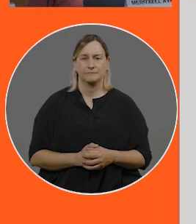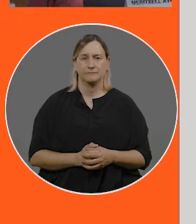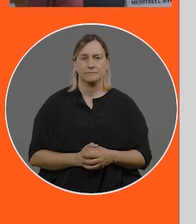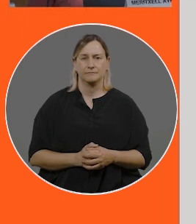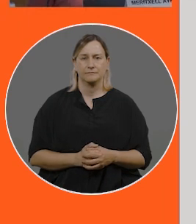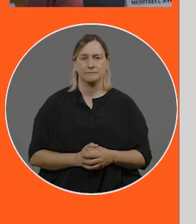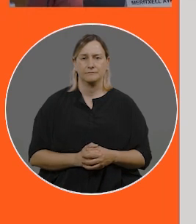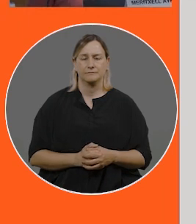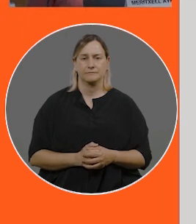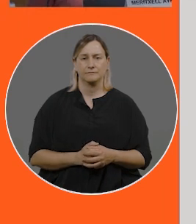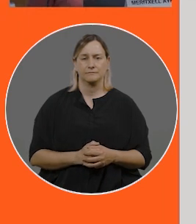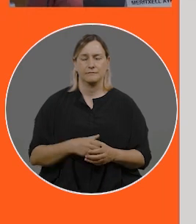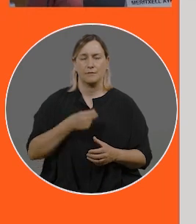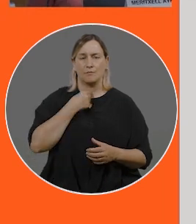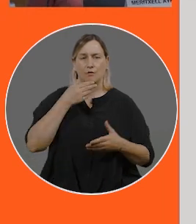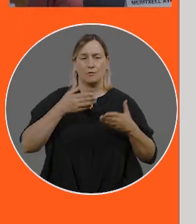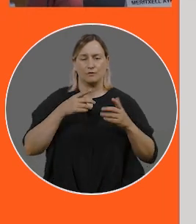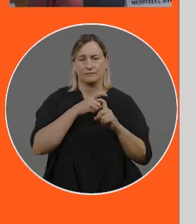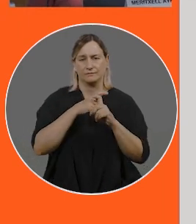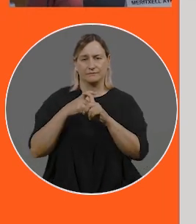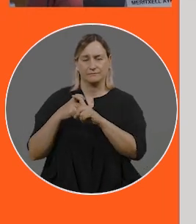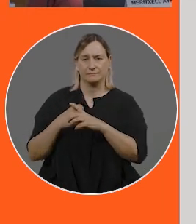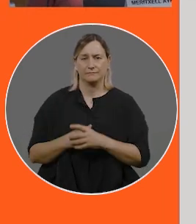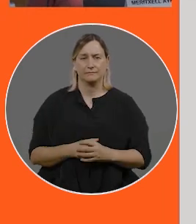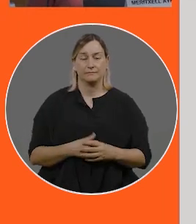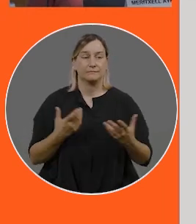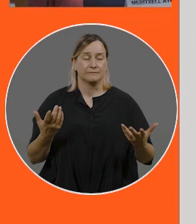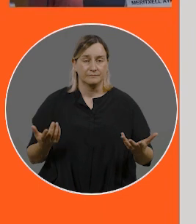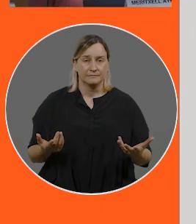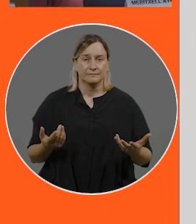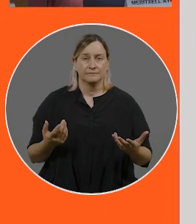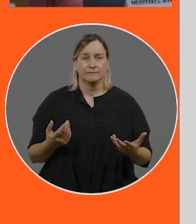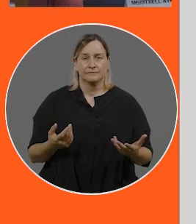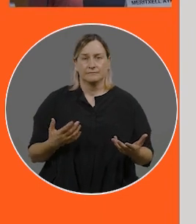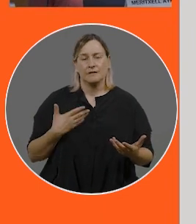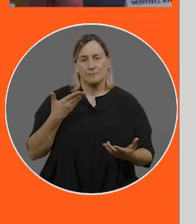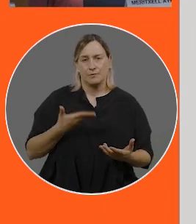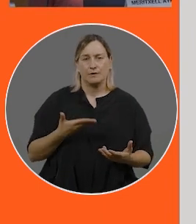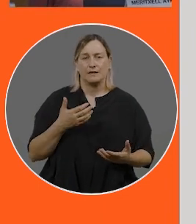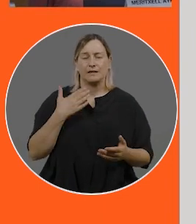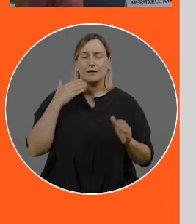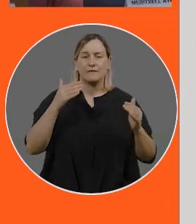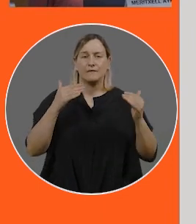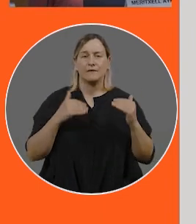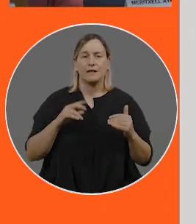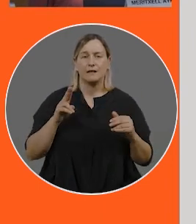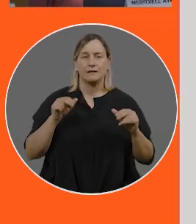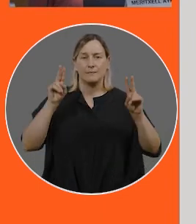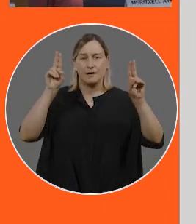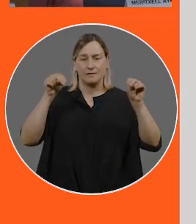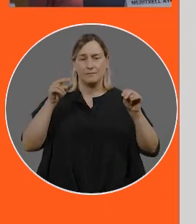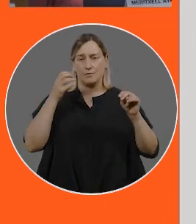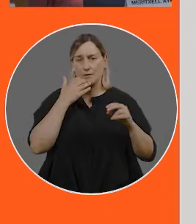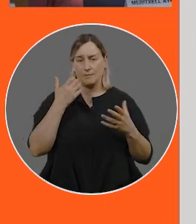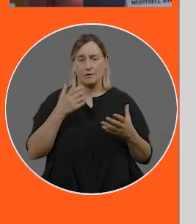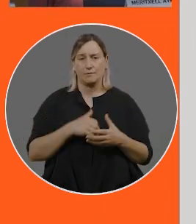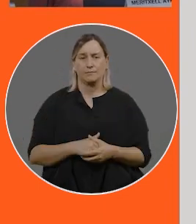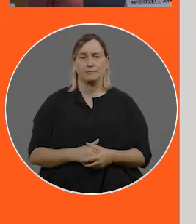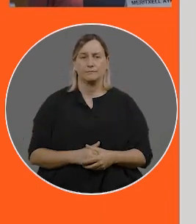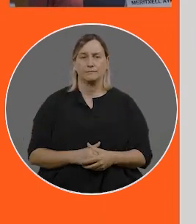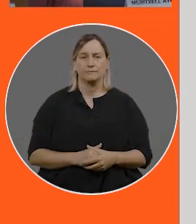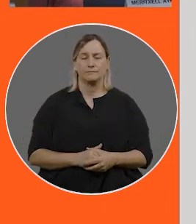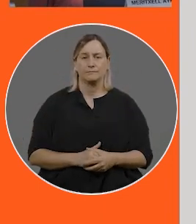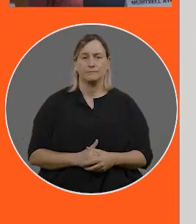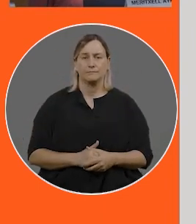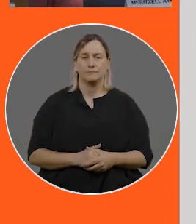896561cat.es/portal.mac.logo.aler, enlace gráfico. Val? Vull dir que, clar, és important. I d'encapçalaments, per exemple, passa això. Diusel Puidi, resultats de cerca